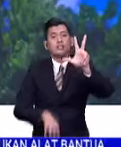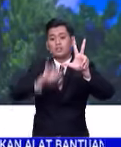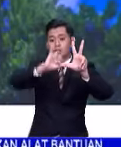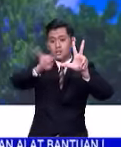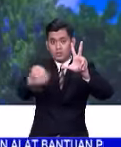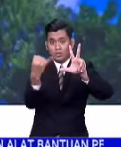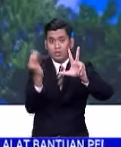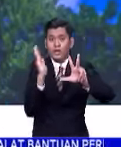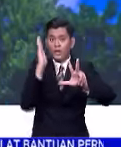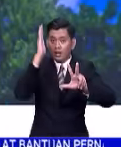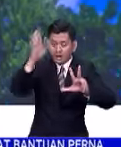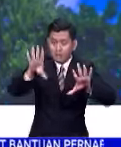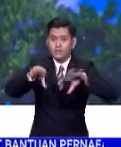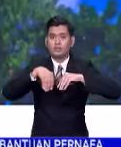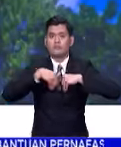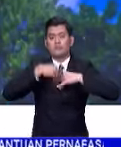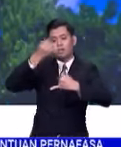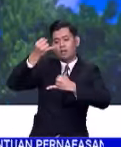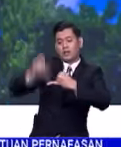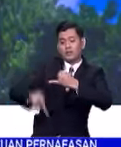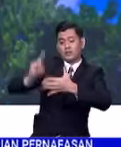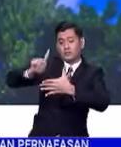diperoleh akhir bulan depan.